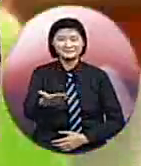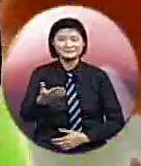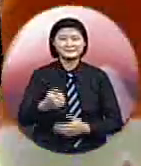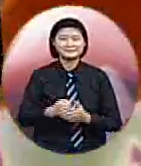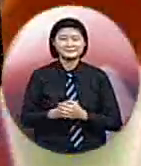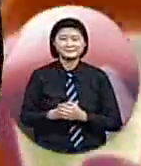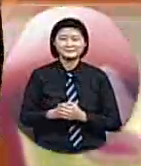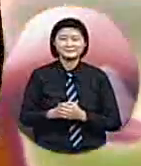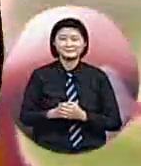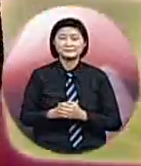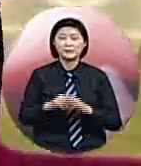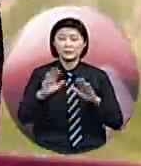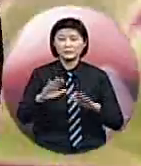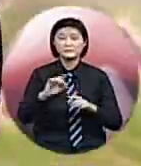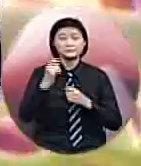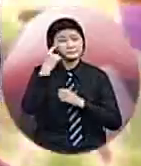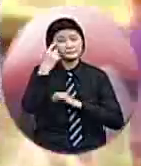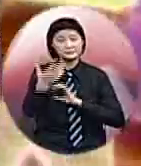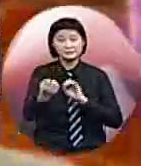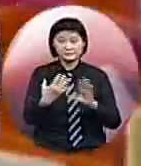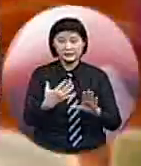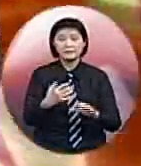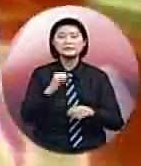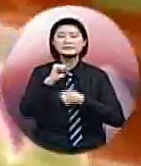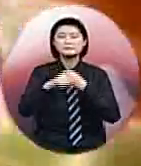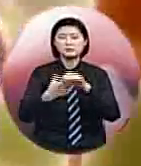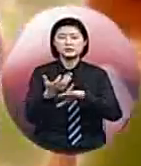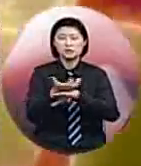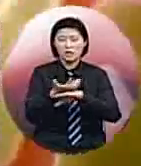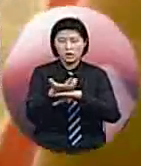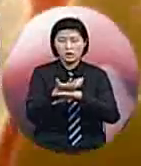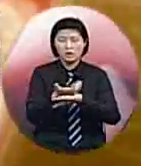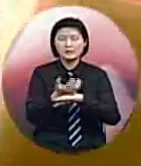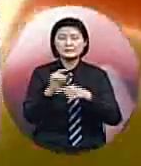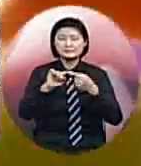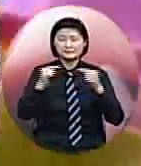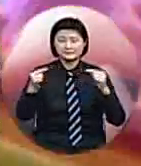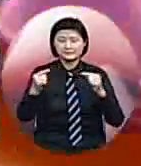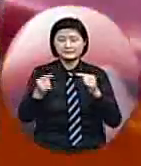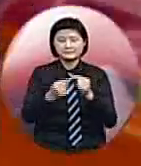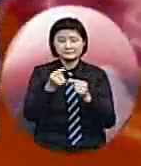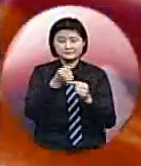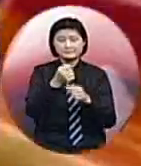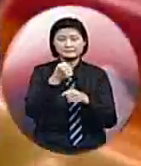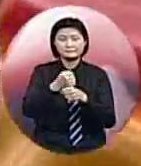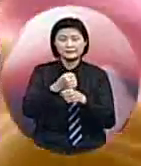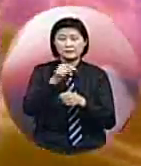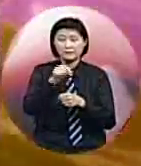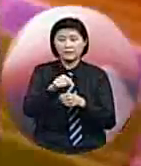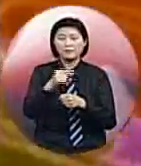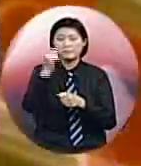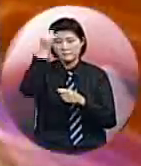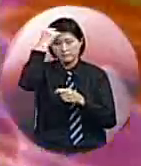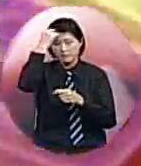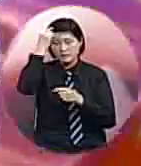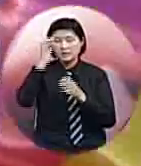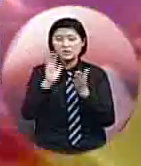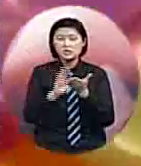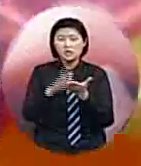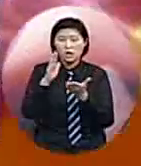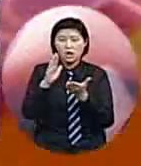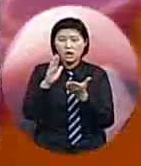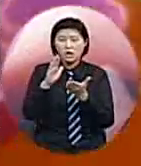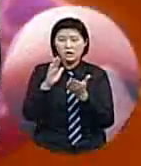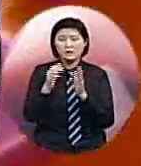주세요. 자, 오늘의 퀴즈입니다. 짐승의 털 가죽이나 털실로 짜서 만드는 것으로 머리로 이렇게